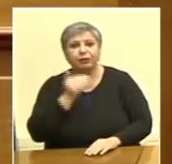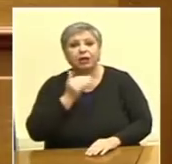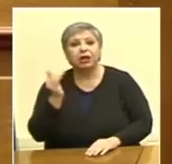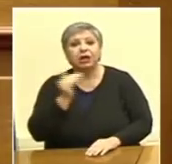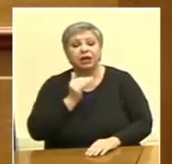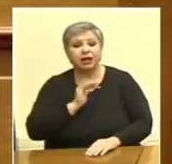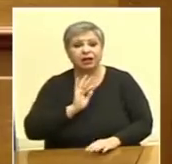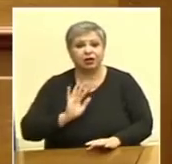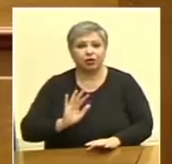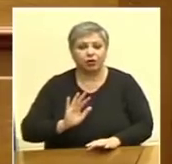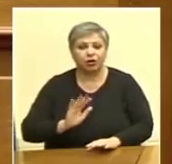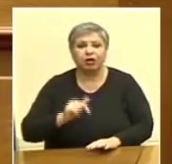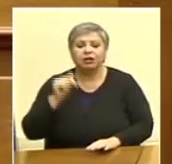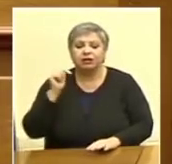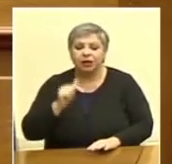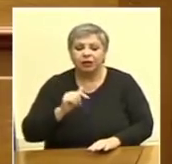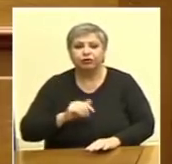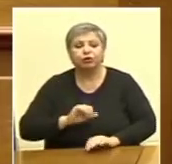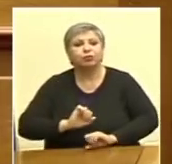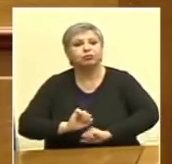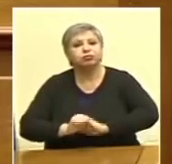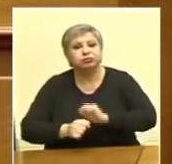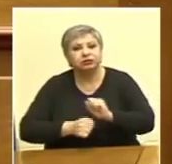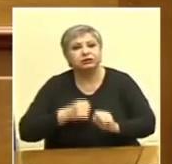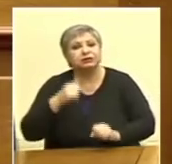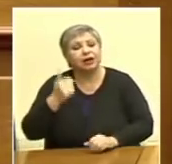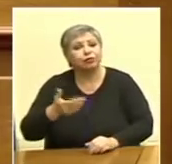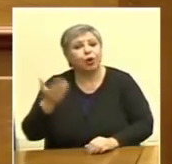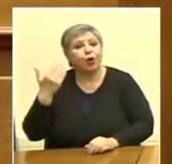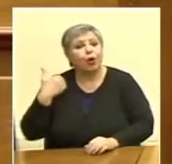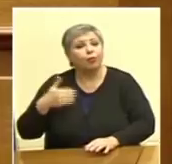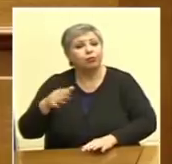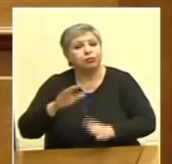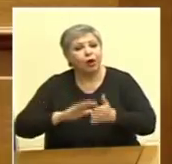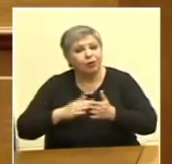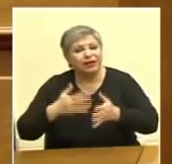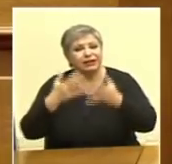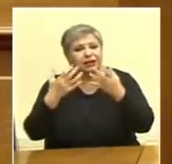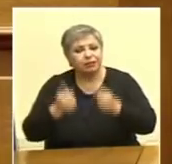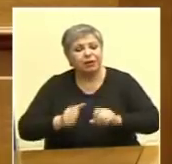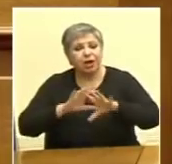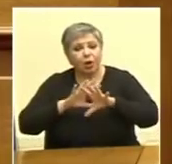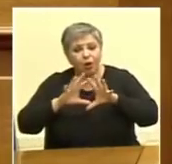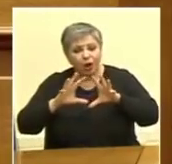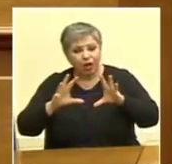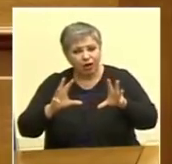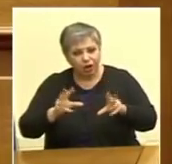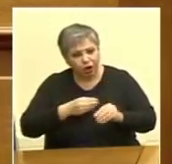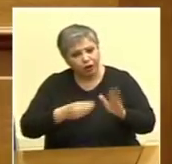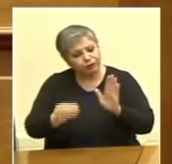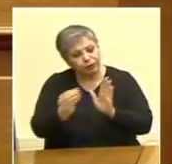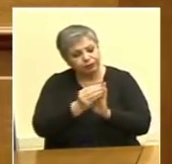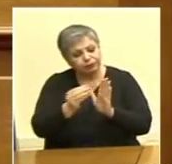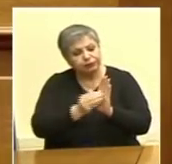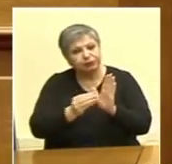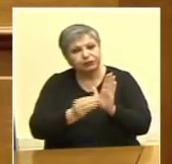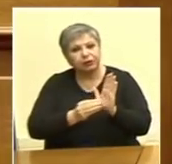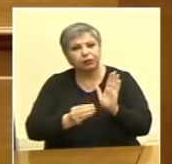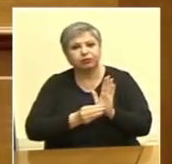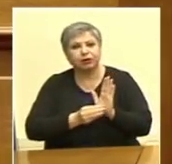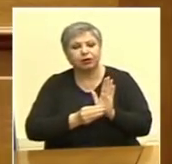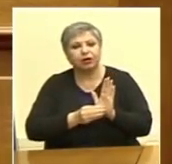μέγιστο βαθμό η προϋπηρεσία και η εμπειρία. Και θα έλεγα ότι πρόκειται για μια πράξη ευθύνης